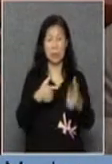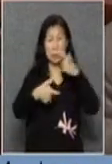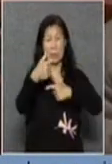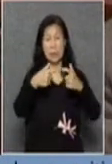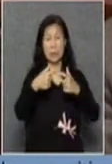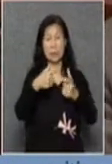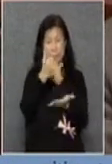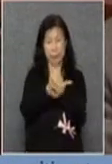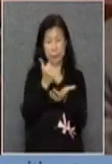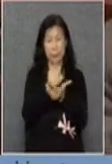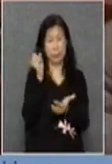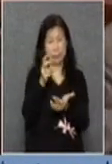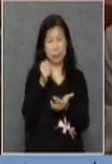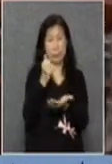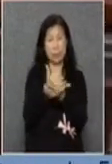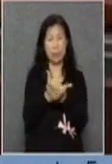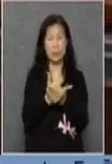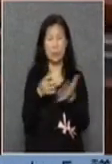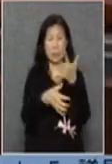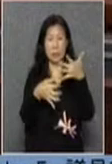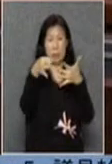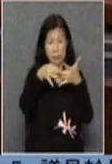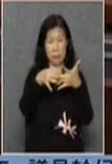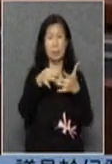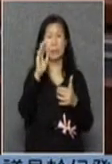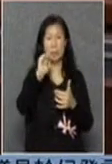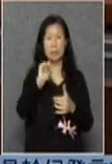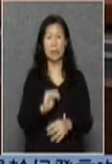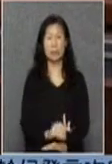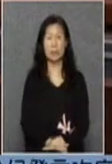位，進然可以